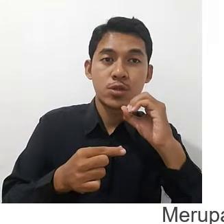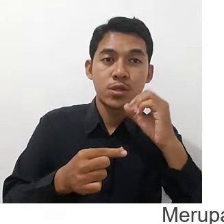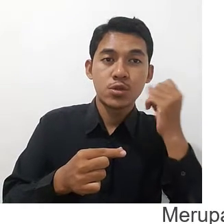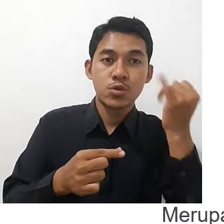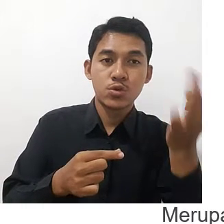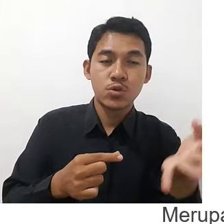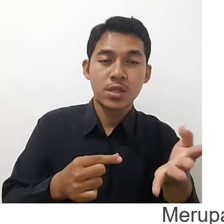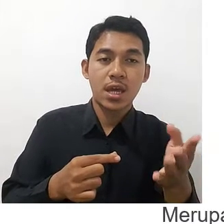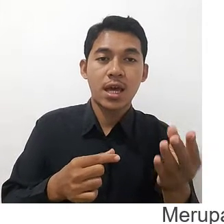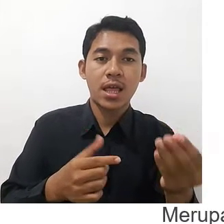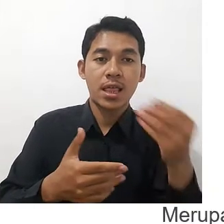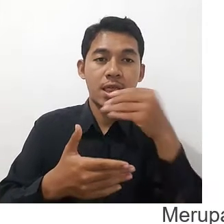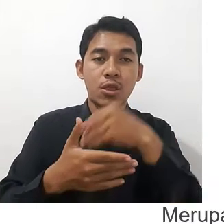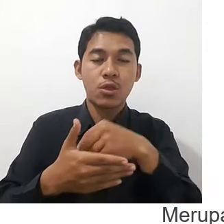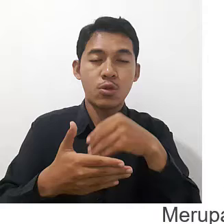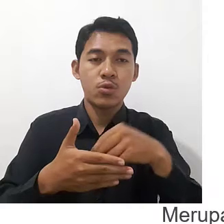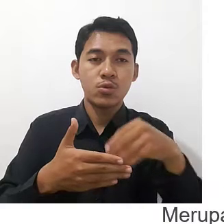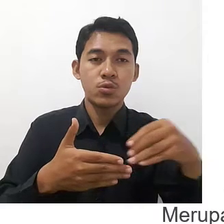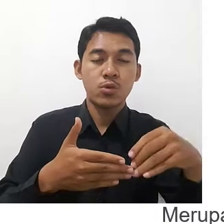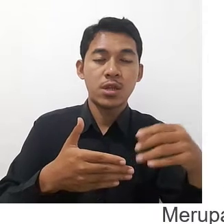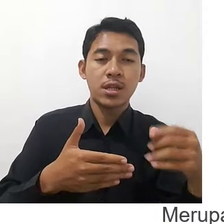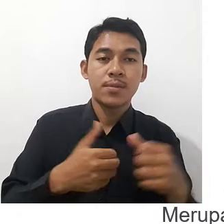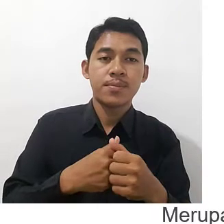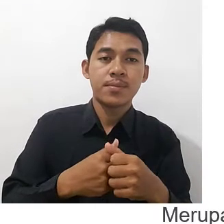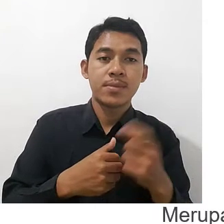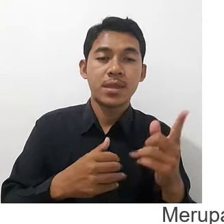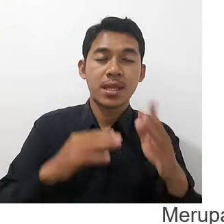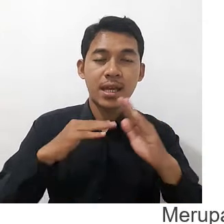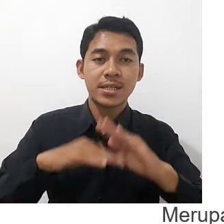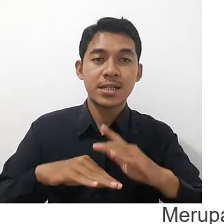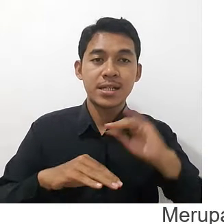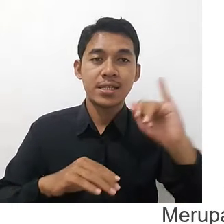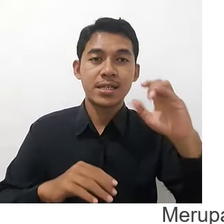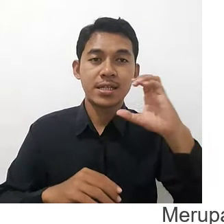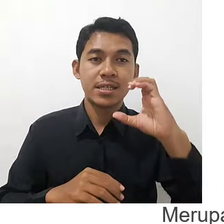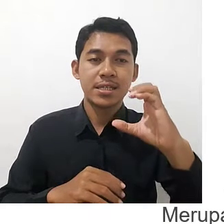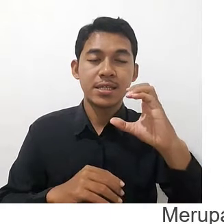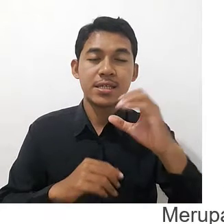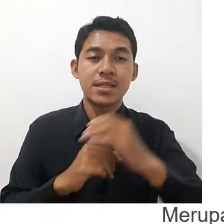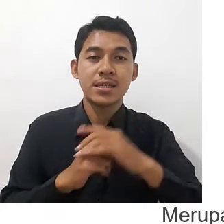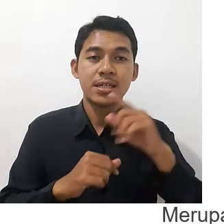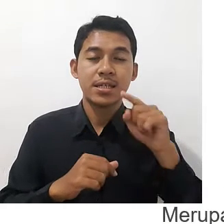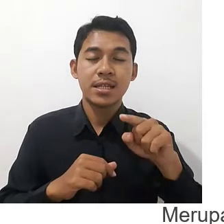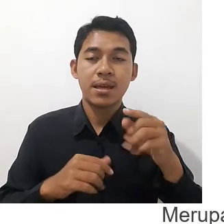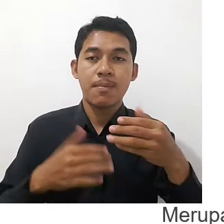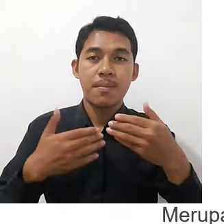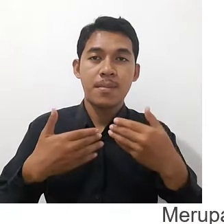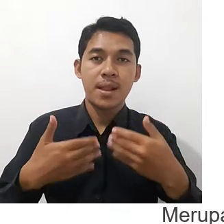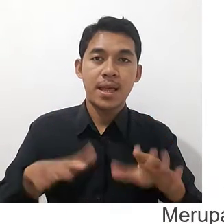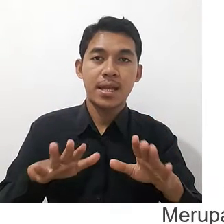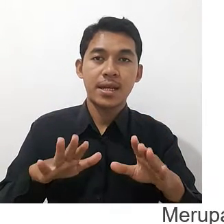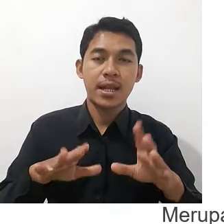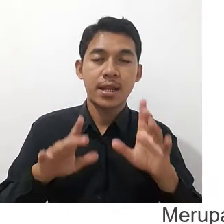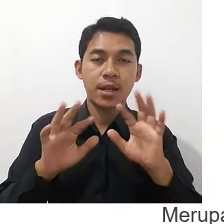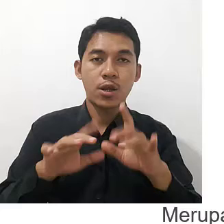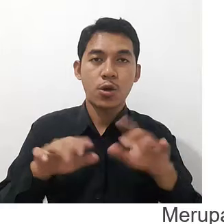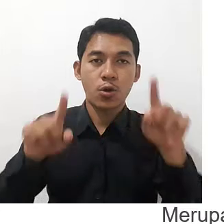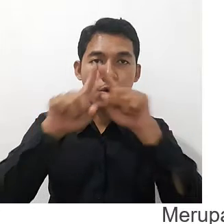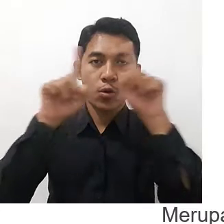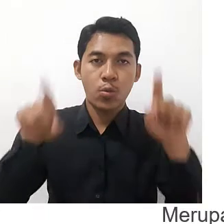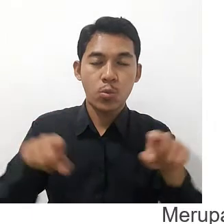resistor, kapasitor dalam susunan yang kecil. Nah, hasil dari IC ini atau integrated circuit ini dia melahirkan komputer